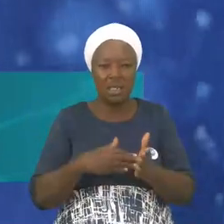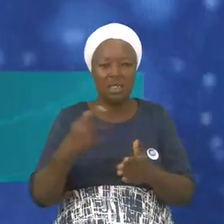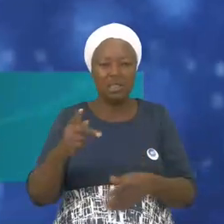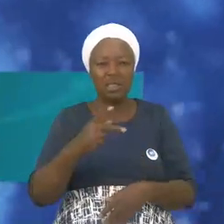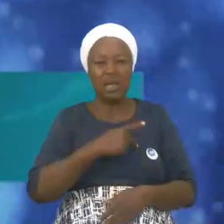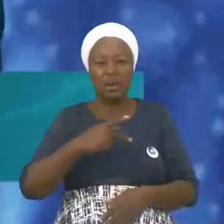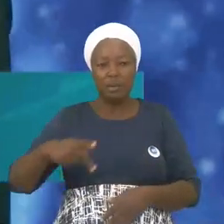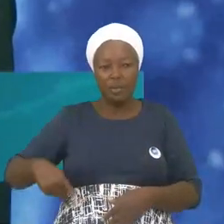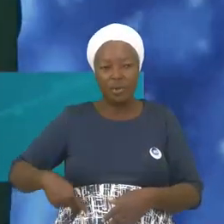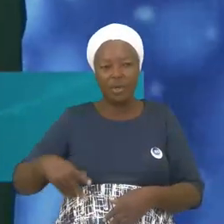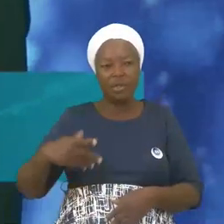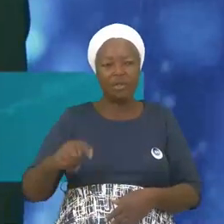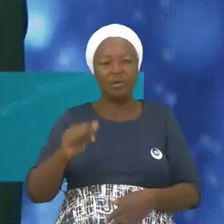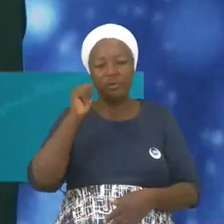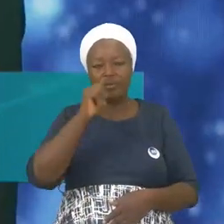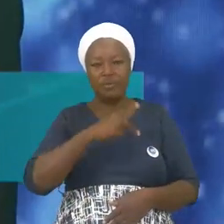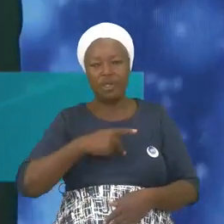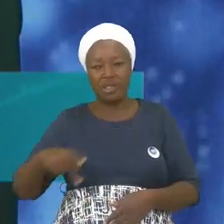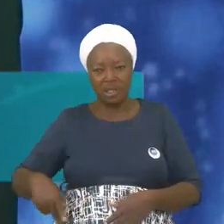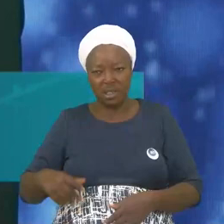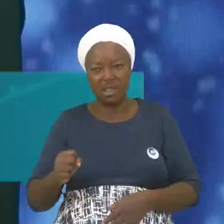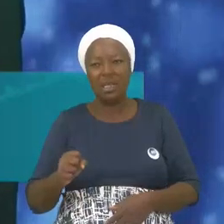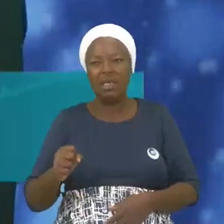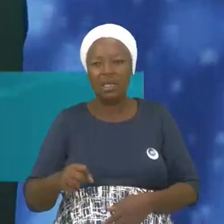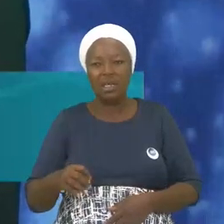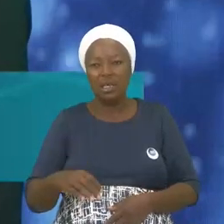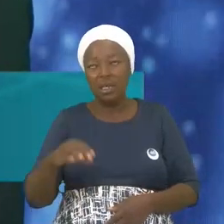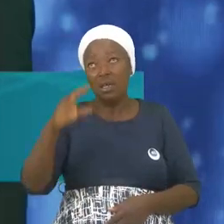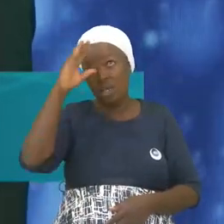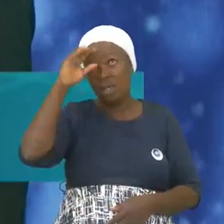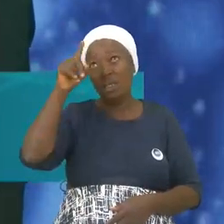s'élèvera contre le chef des chefs,